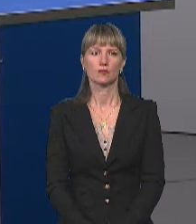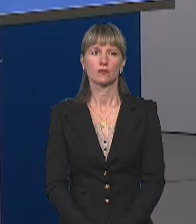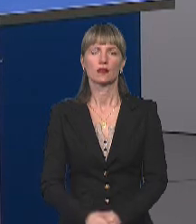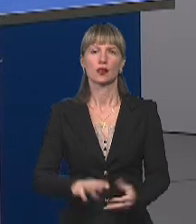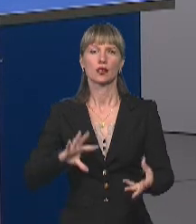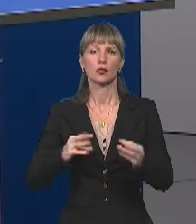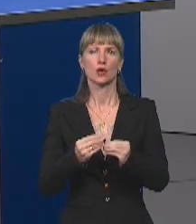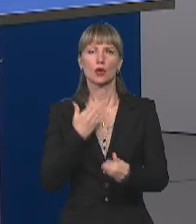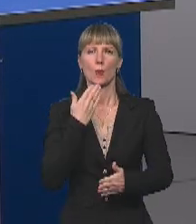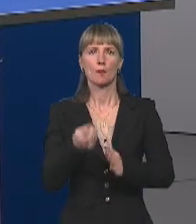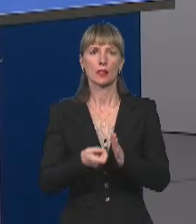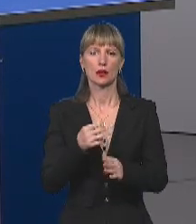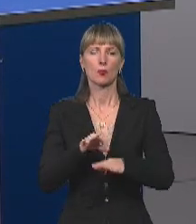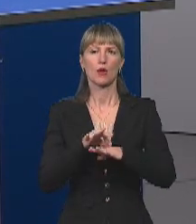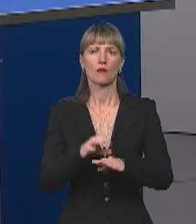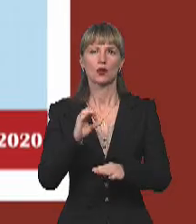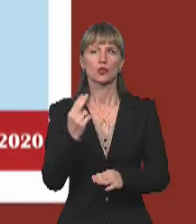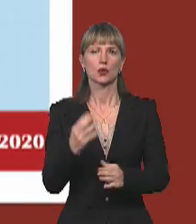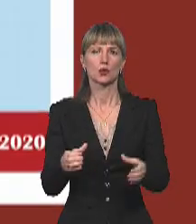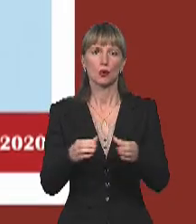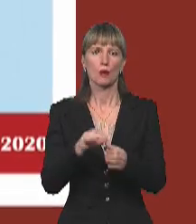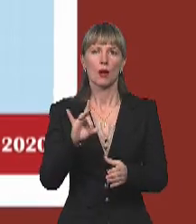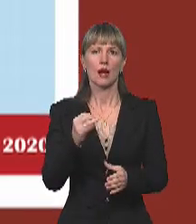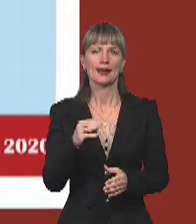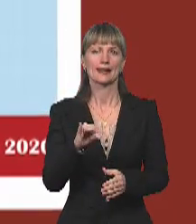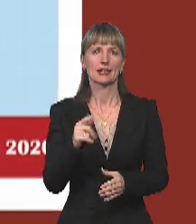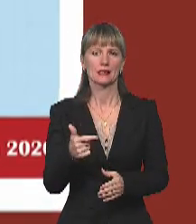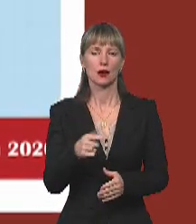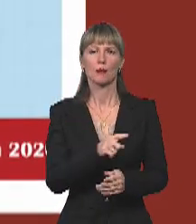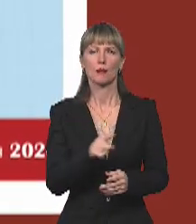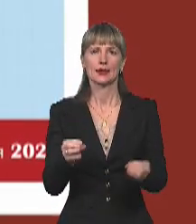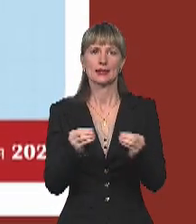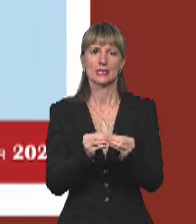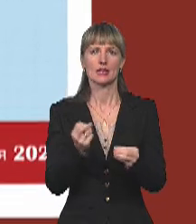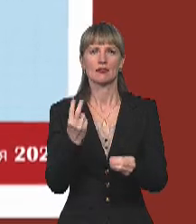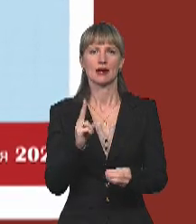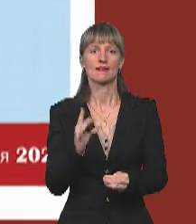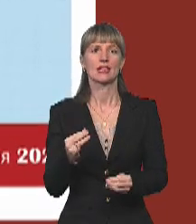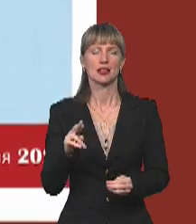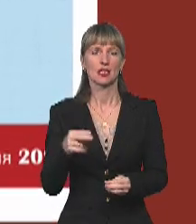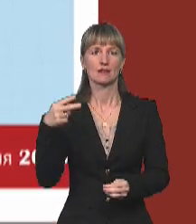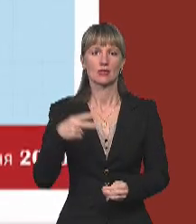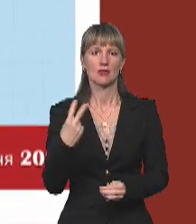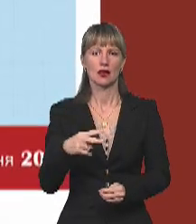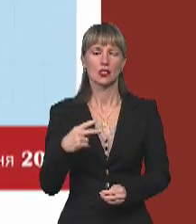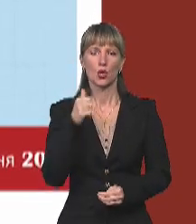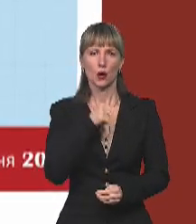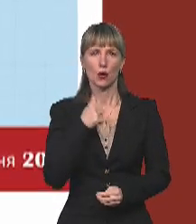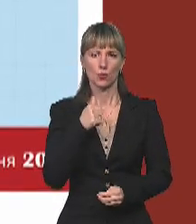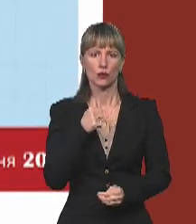Результати опитувань, проведених соціологічною групою «Рейтинг» протягом 10-12 квітня 2020